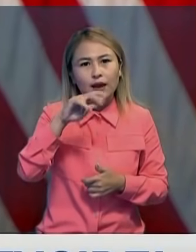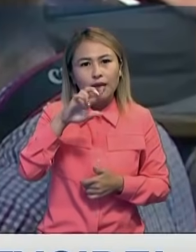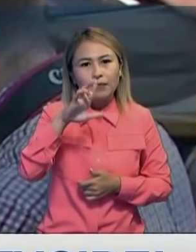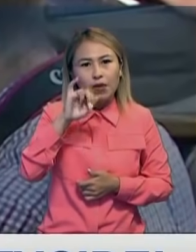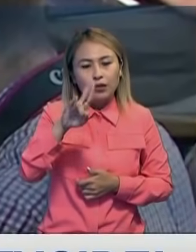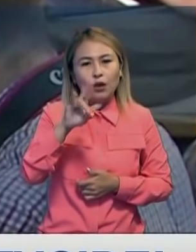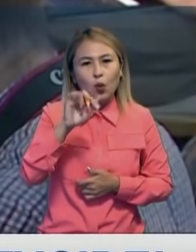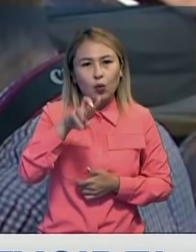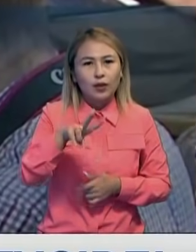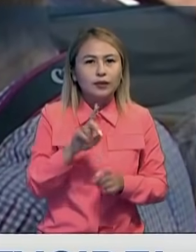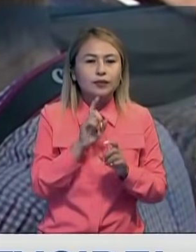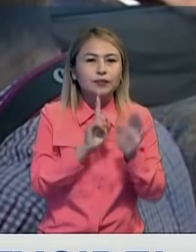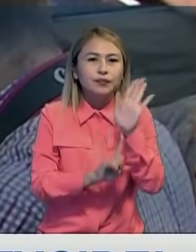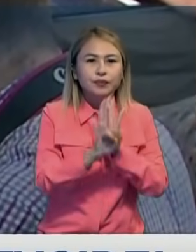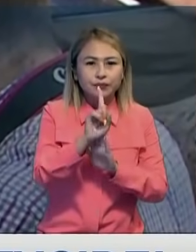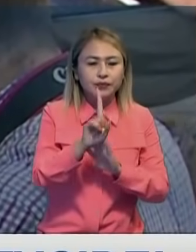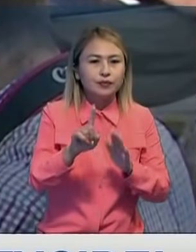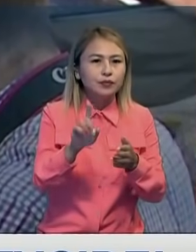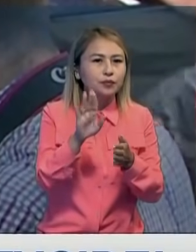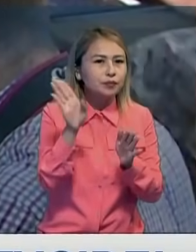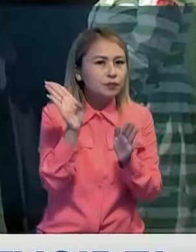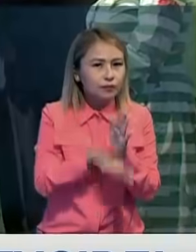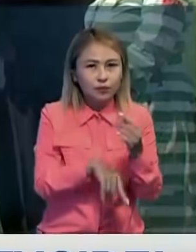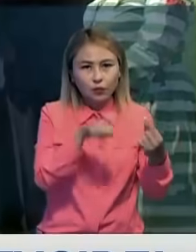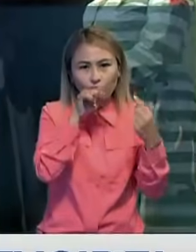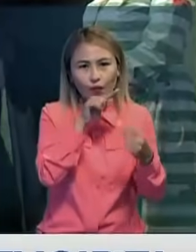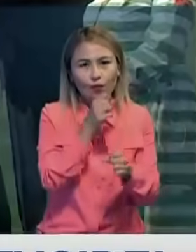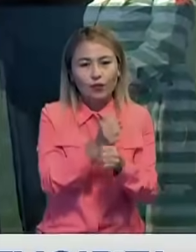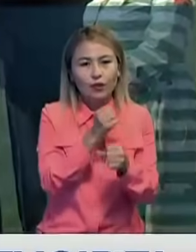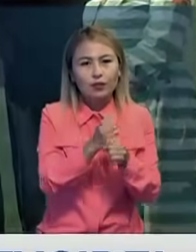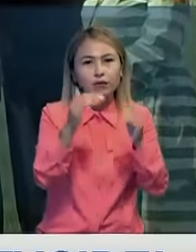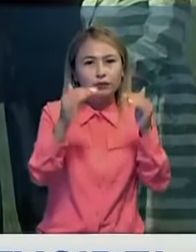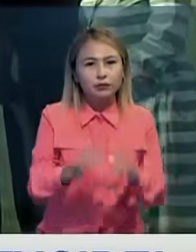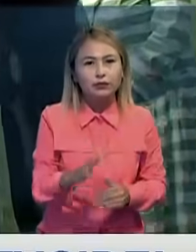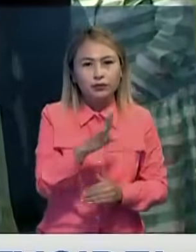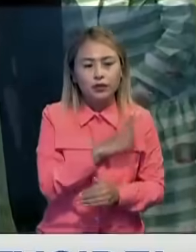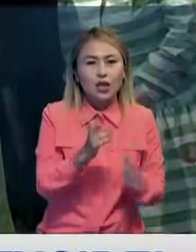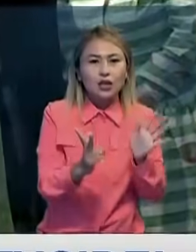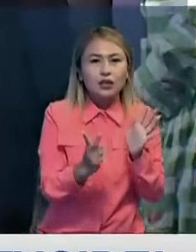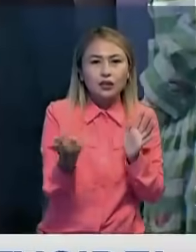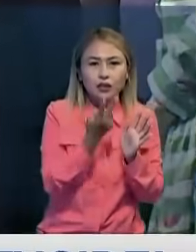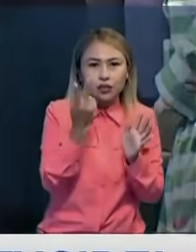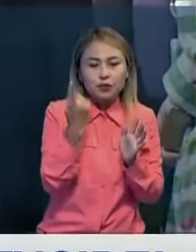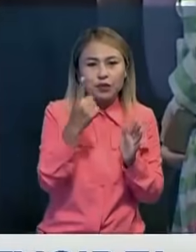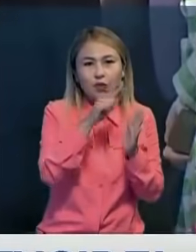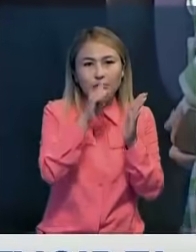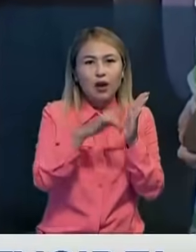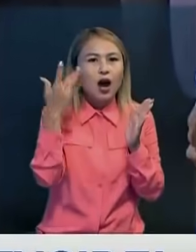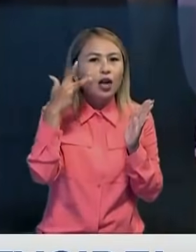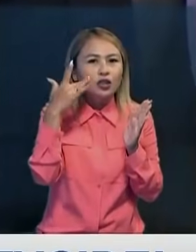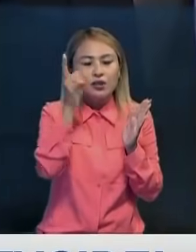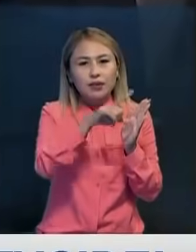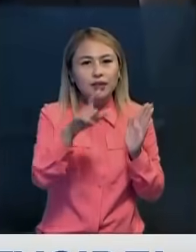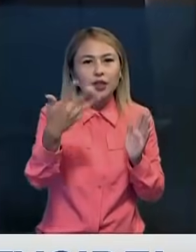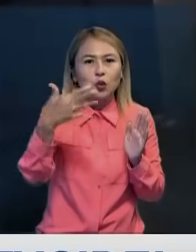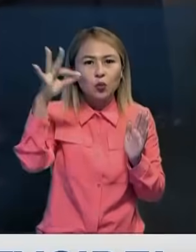танымалдылығы Талибан Кабулға кіріп, билікті еш қарсылықсыз өз қолына алғаннан соң төмендеген жарыса жазуда. Екінші бір сауалнамада